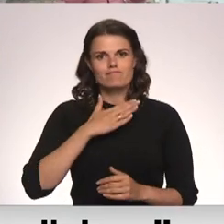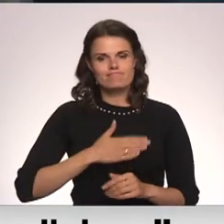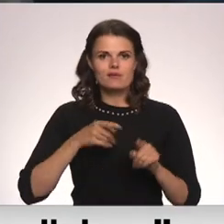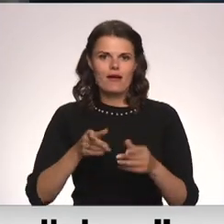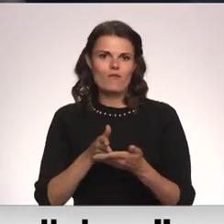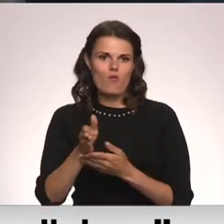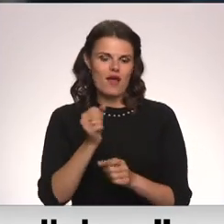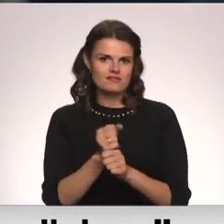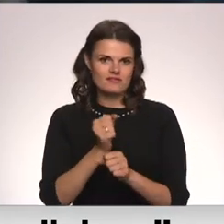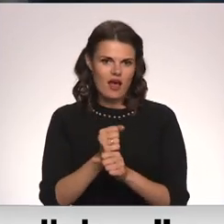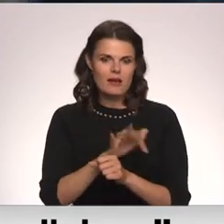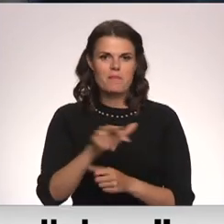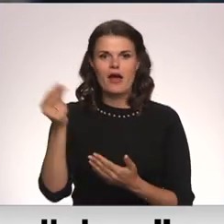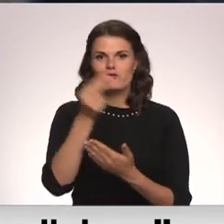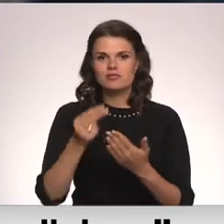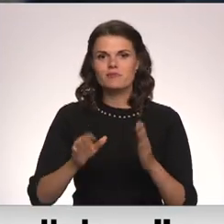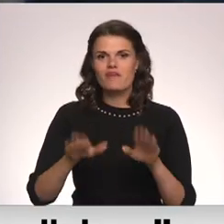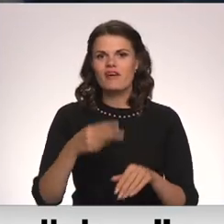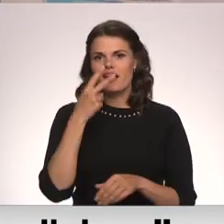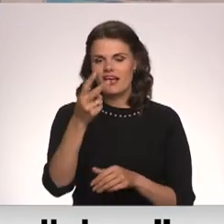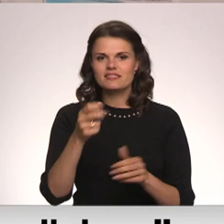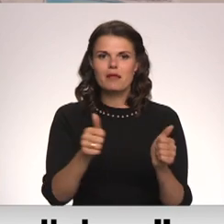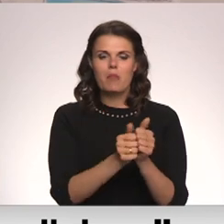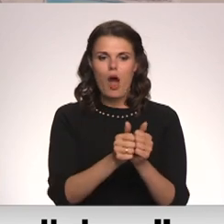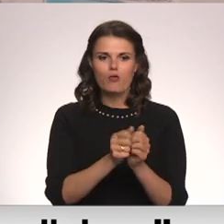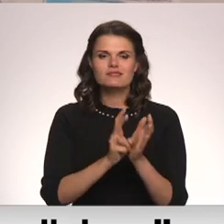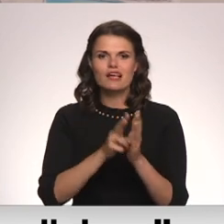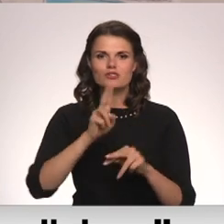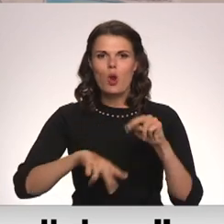nozarē. Bērnu zīmējumi būšot apskatām pie dzelzceļu būvlaukuma